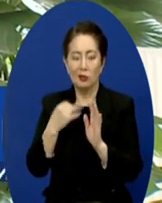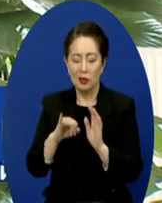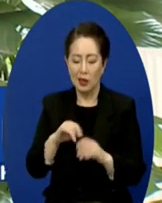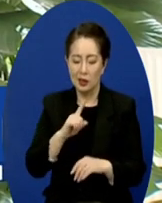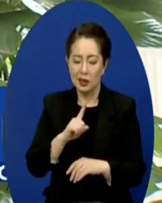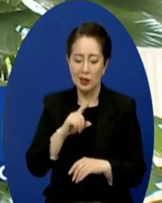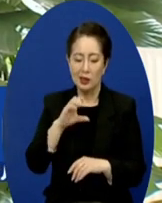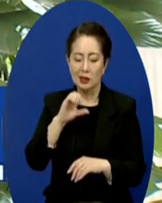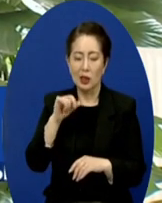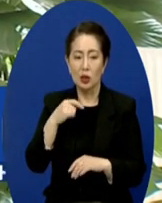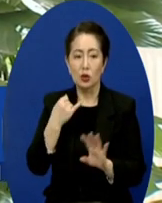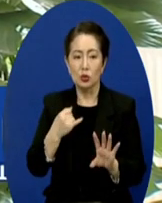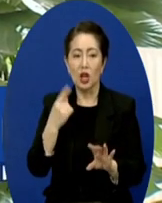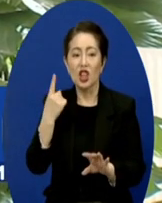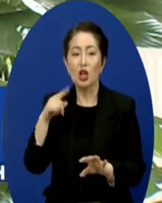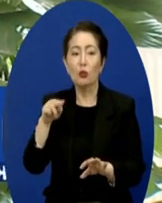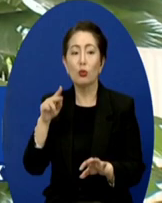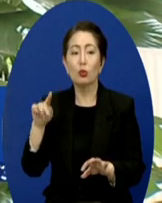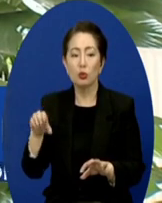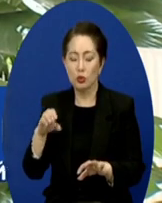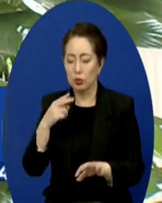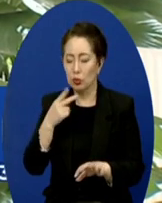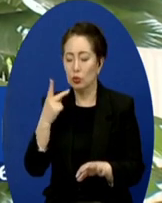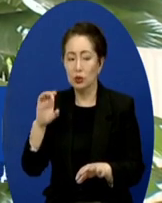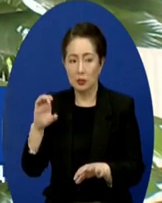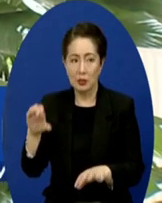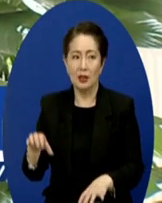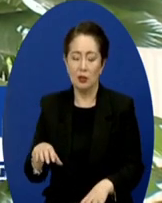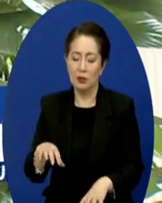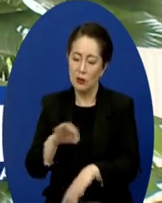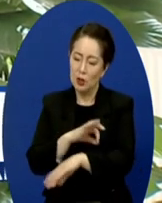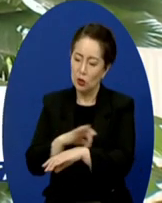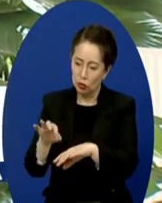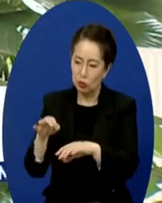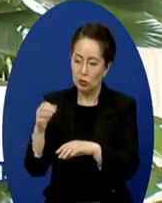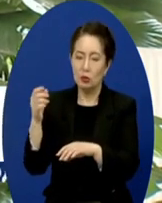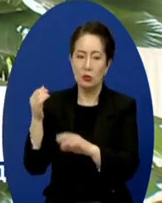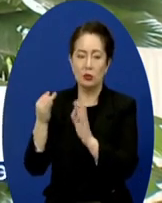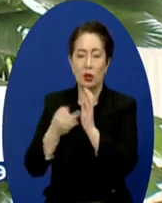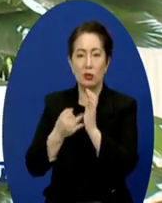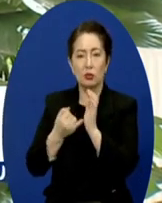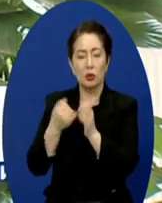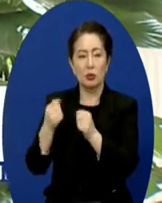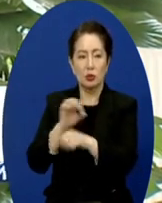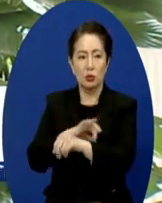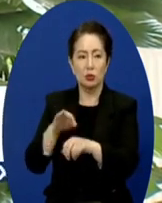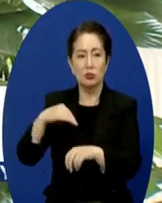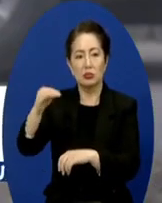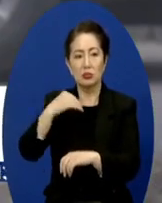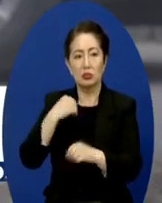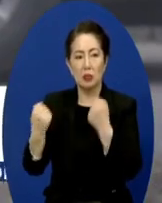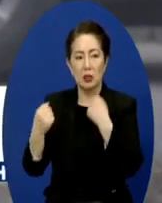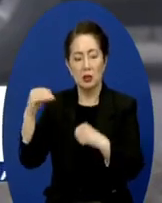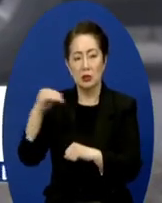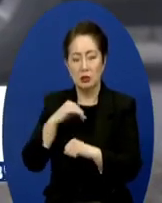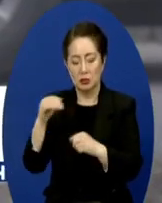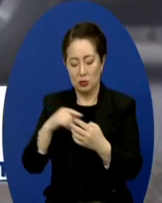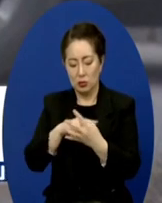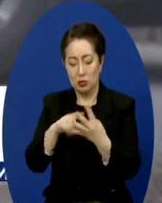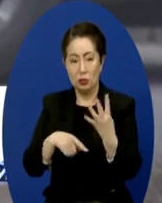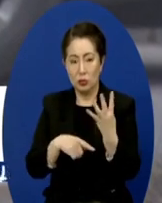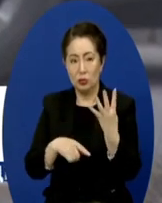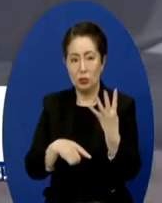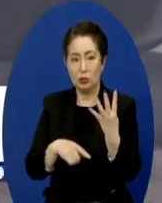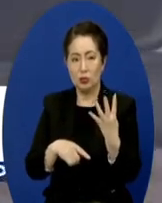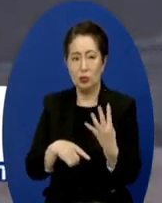байгаа, нэг пүрэс байгаа. А төслийн машин бол 76 төрөл төсөлд явдаг хөдөө орнуудад төслийн шопор яхад хэрэгэлдэг юм шиг байна. Зөвхөн 3 машин